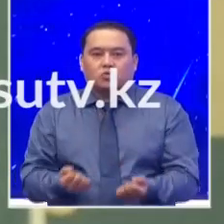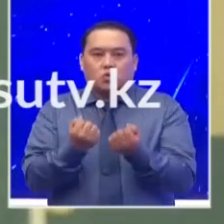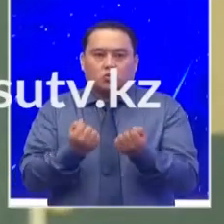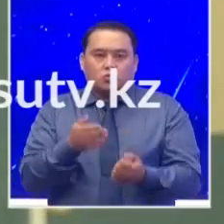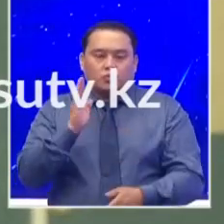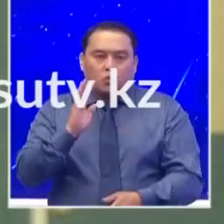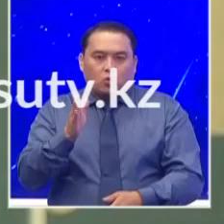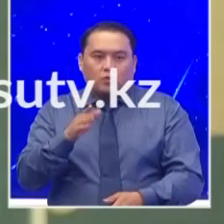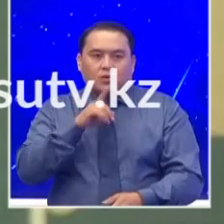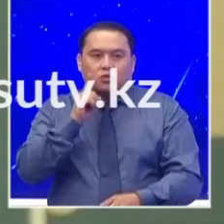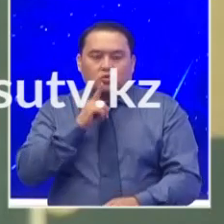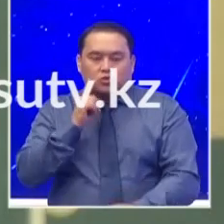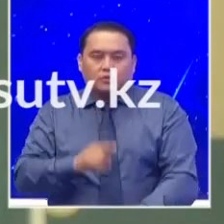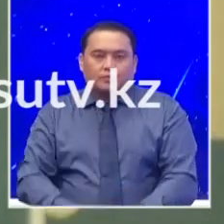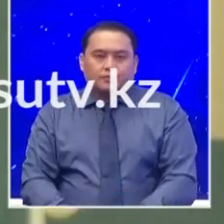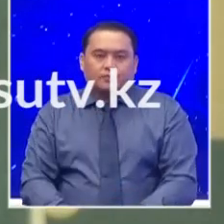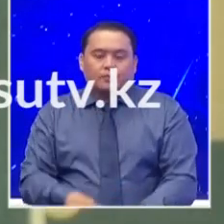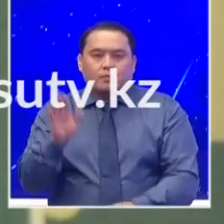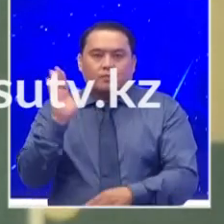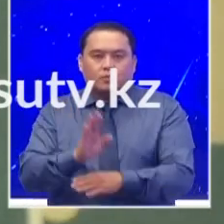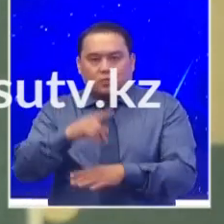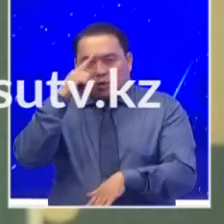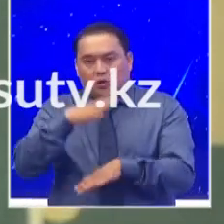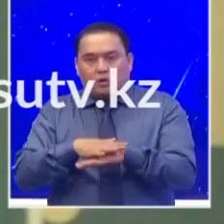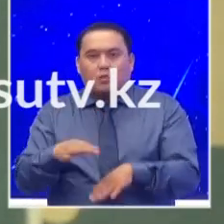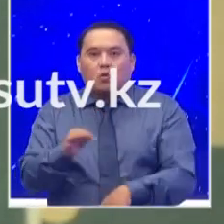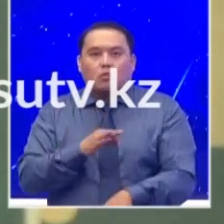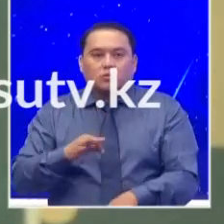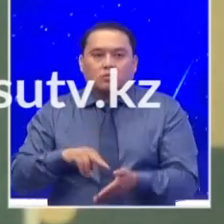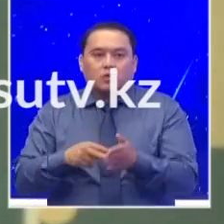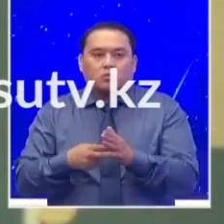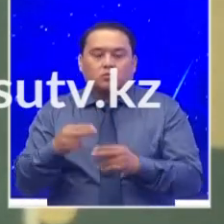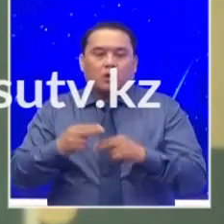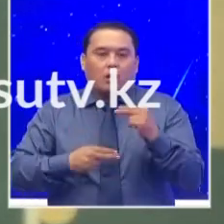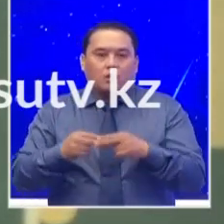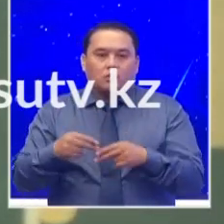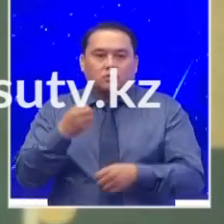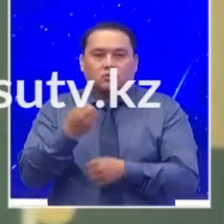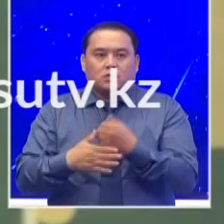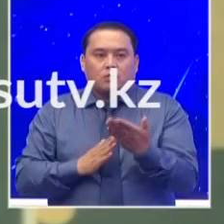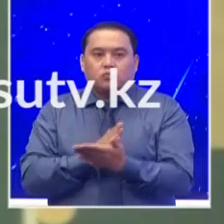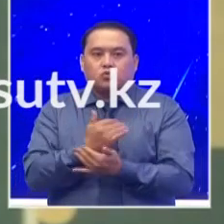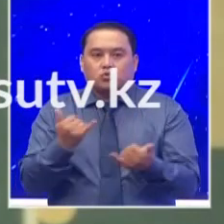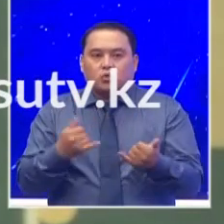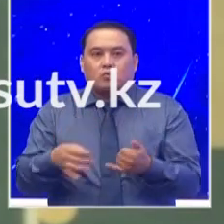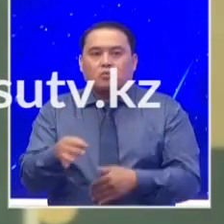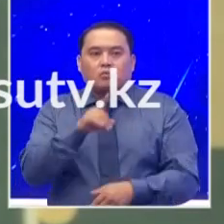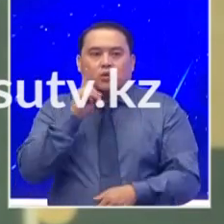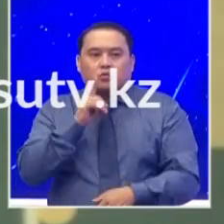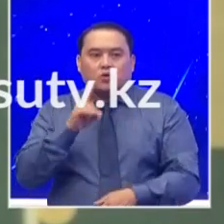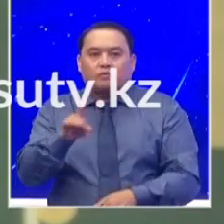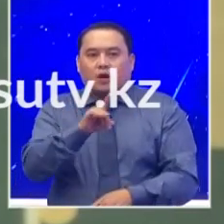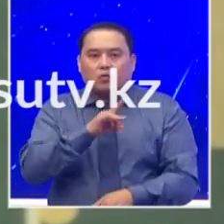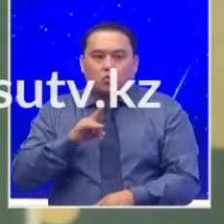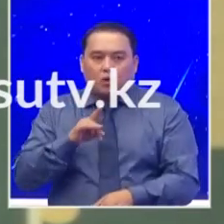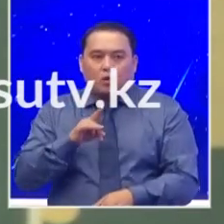поддержку нашей молодежи. По поручению акима области планируется строительство зданий центров обслуживания молодежи во всех